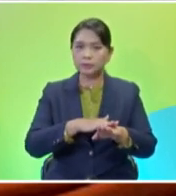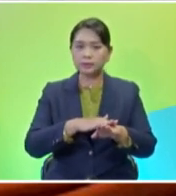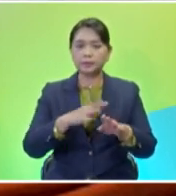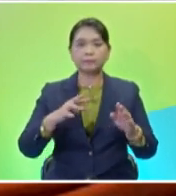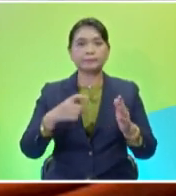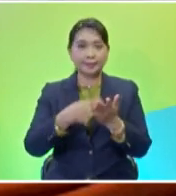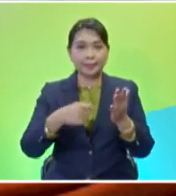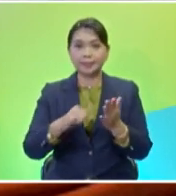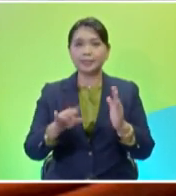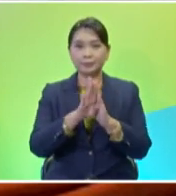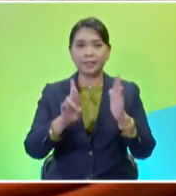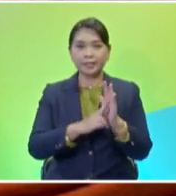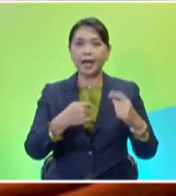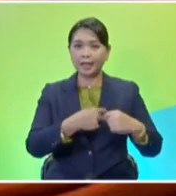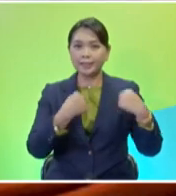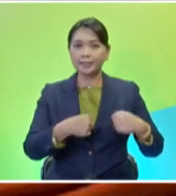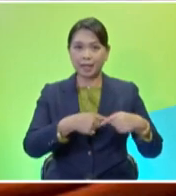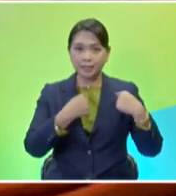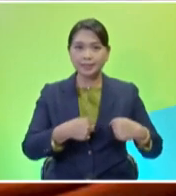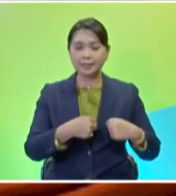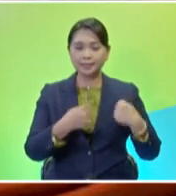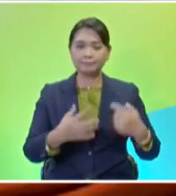Hazel Ilana dari kumpulan